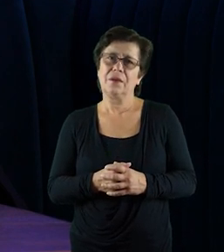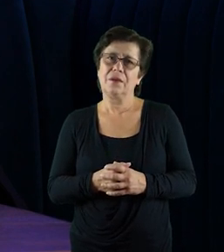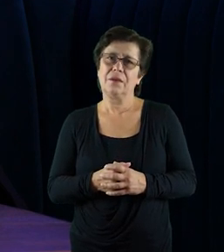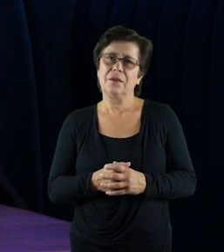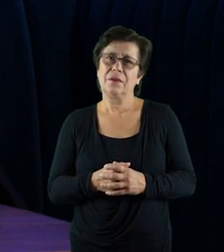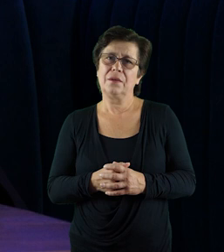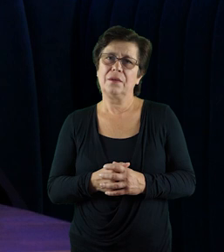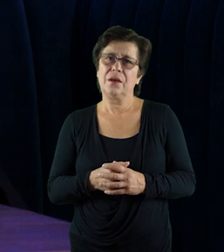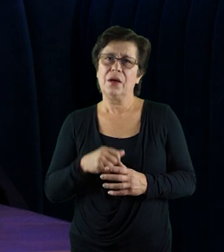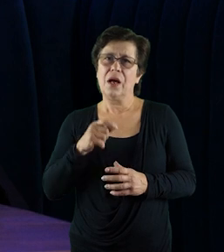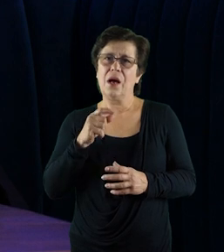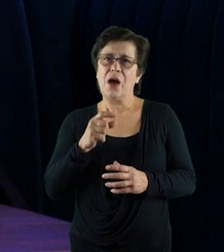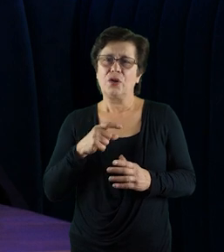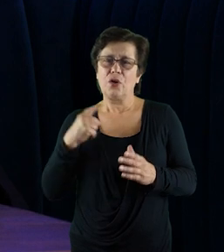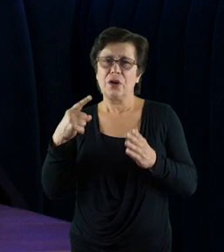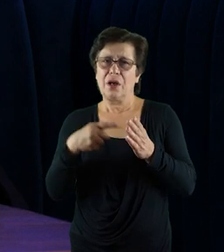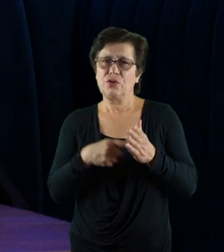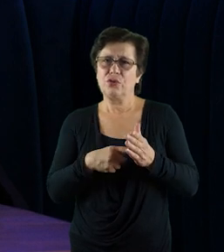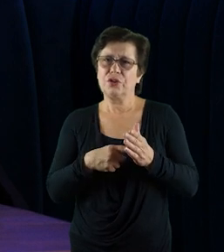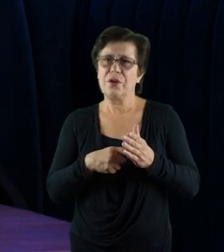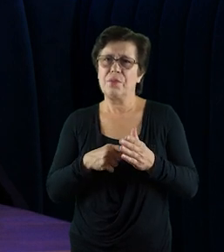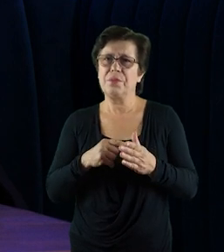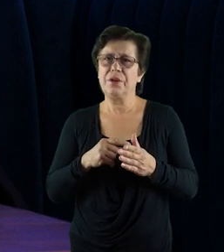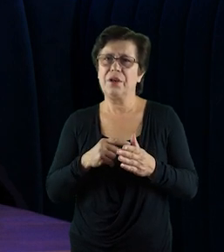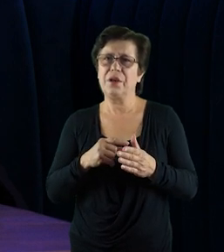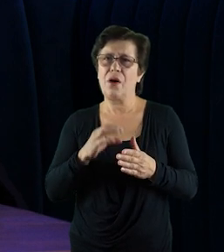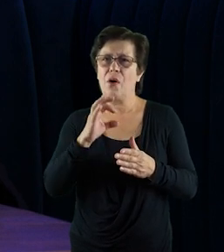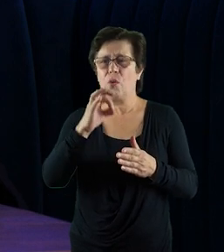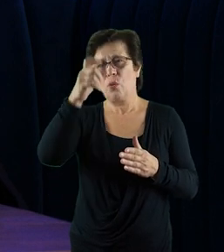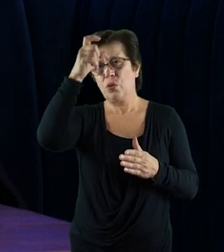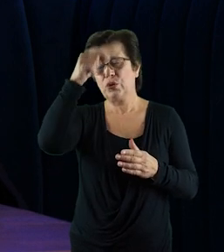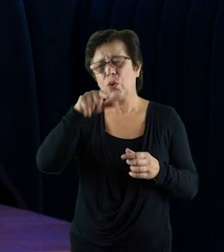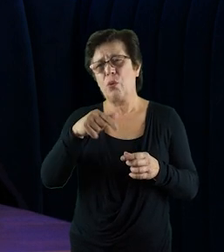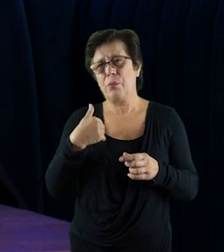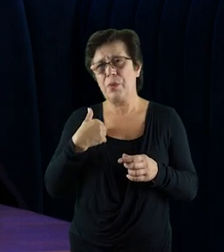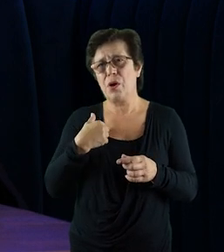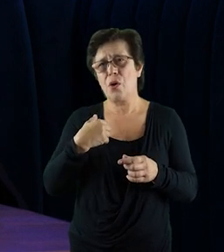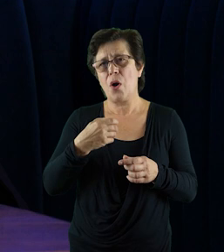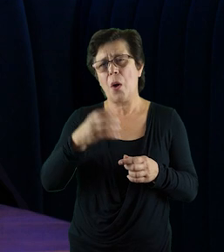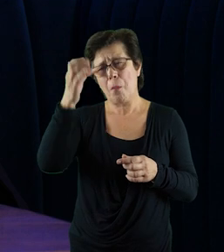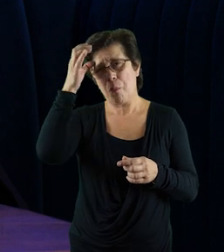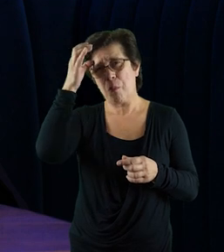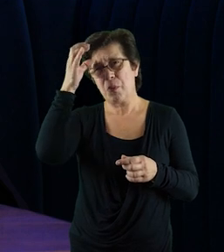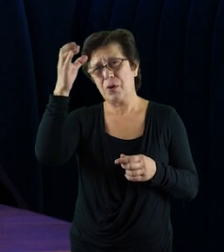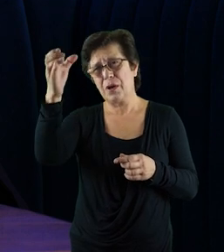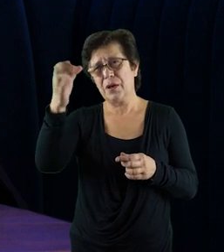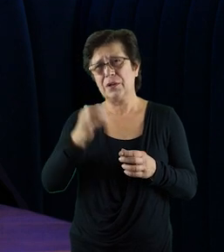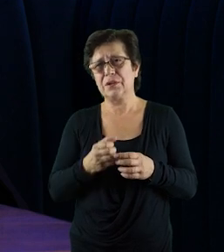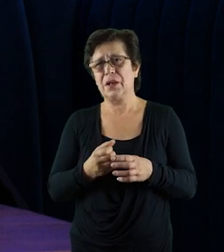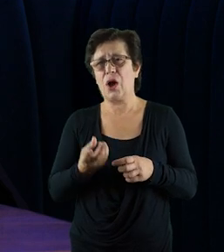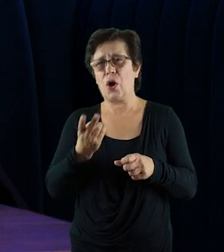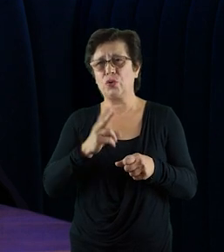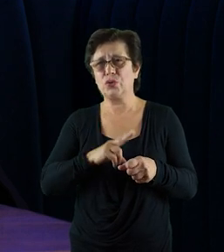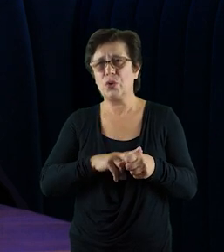metaforami dotyczącymi w ogóle awangardy. Natomiast to był taki poeta, który źródła awangardy